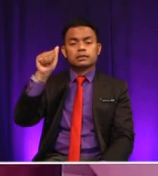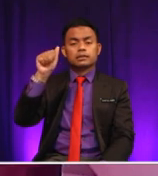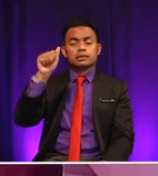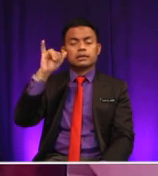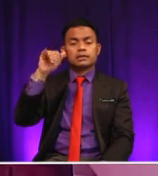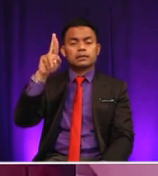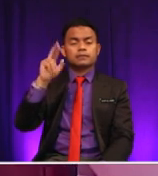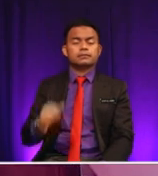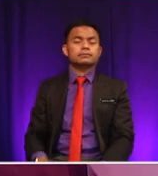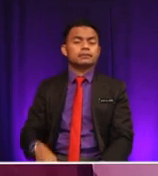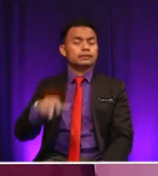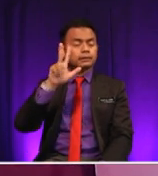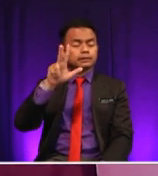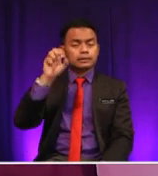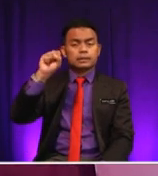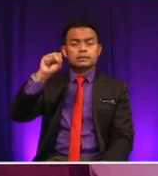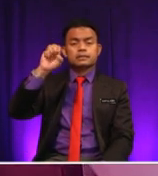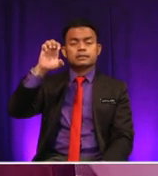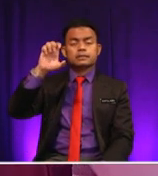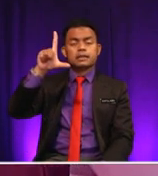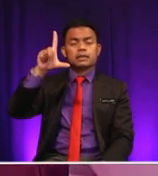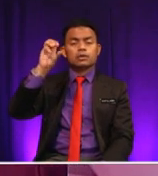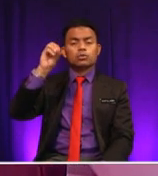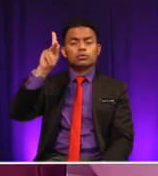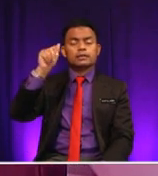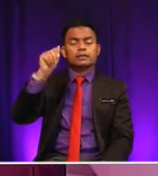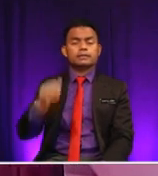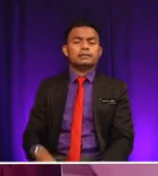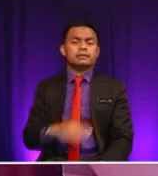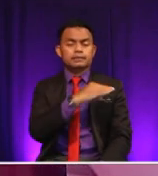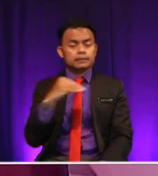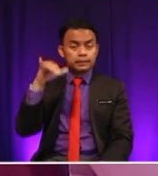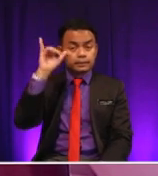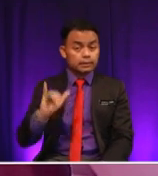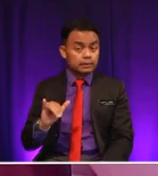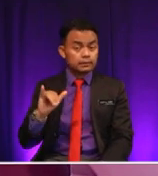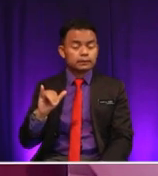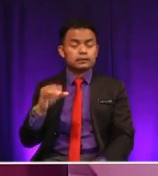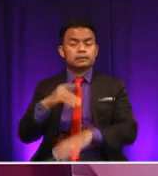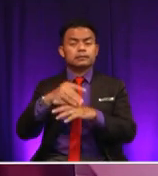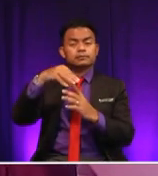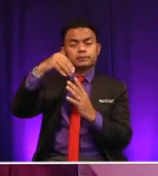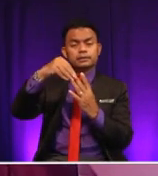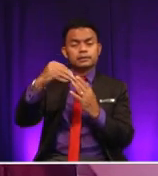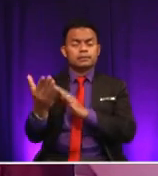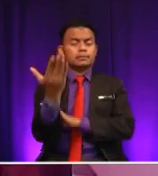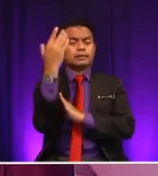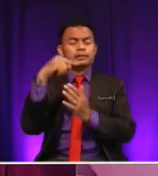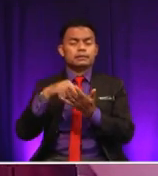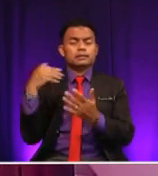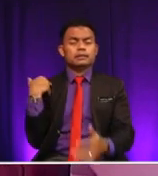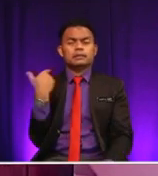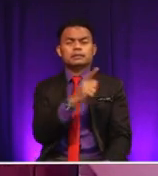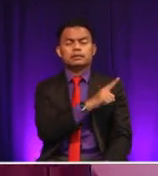seloka dan yang dipilih pada pagi ini untuk kita kupas sama-sama adalah gurindam Oke